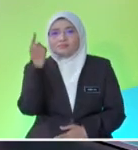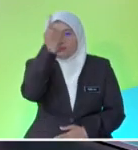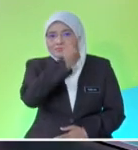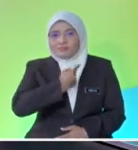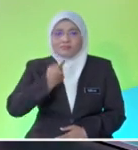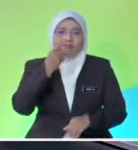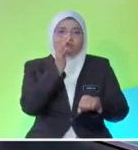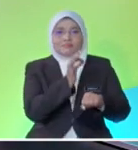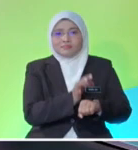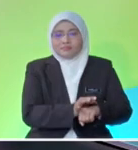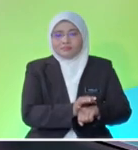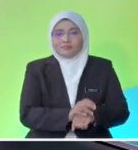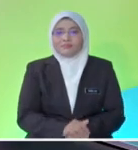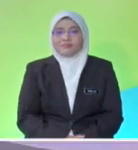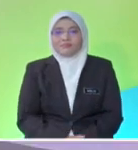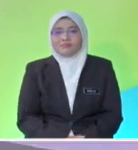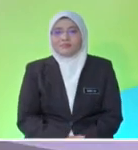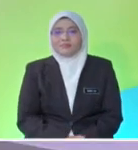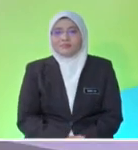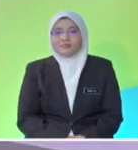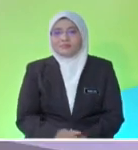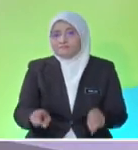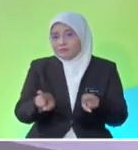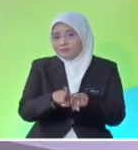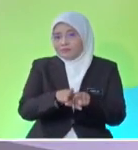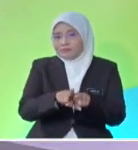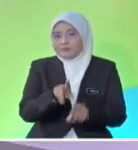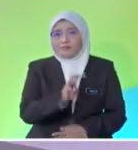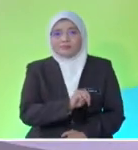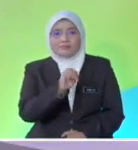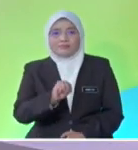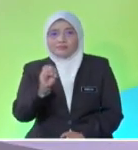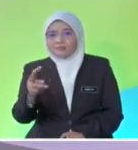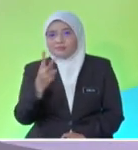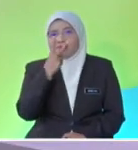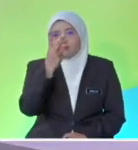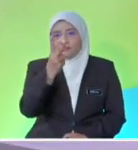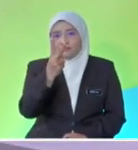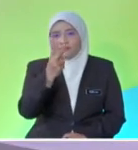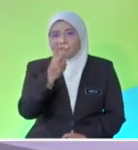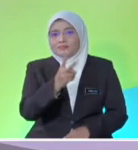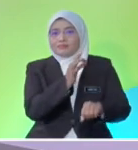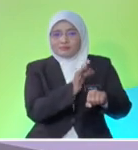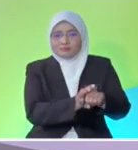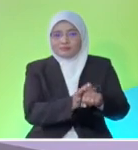Kan? Okey, jadi seperti yang Nisa dan murid-murid lihat pada jam kita, ia mempunyai nombor